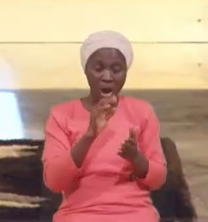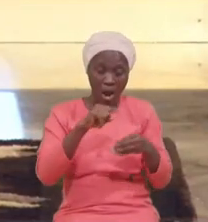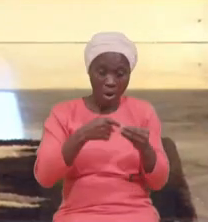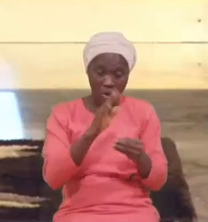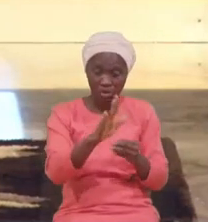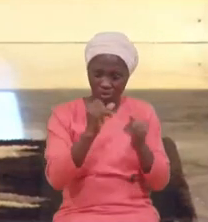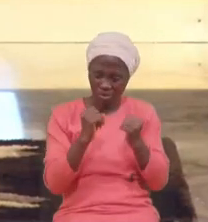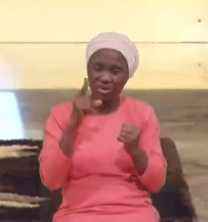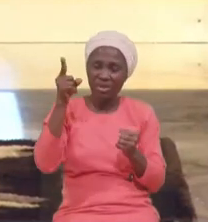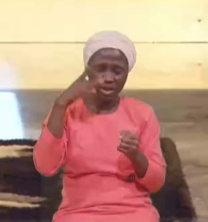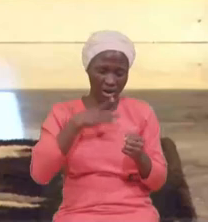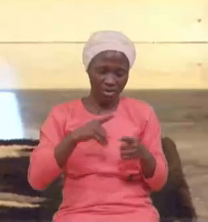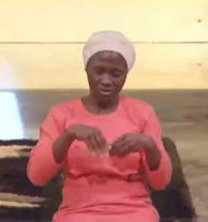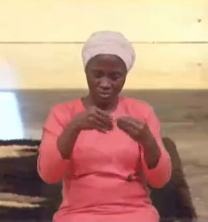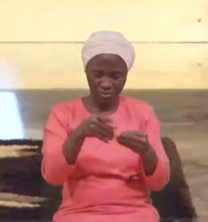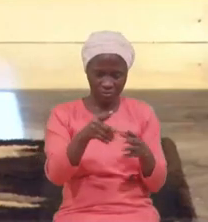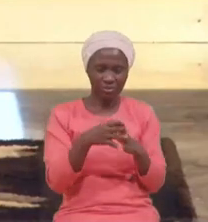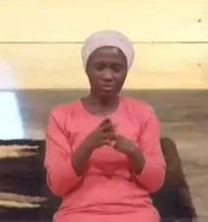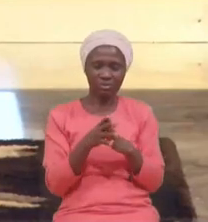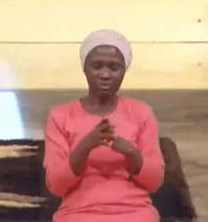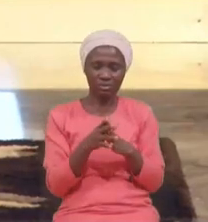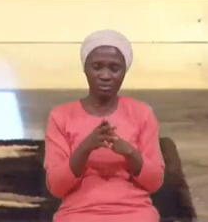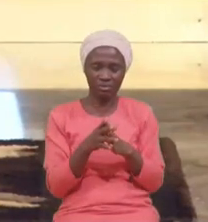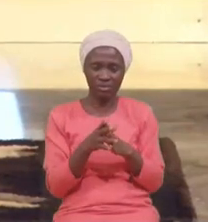Il vous donnera la force.